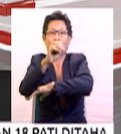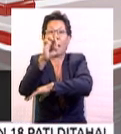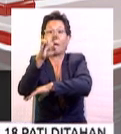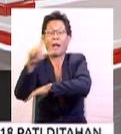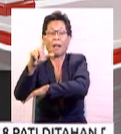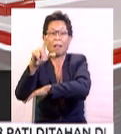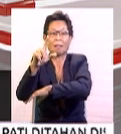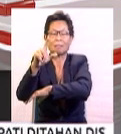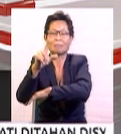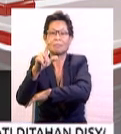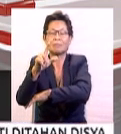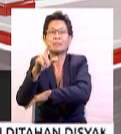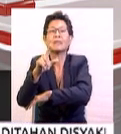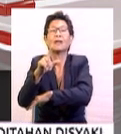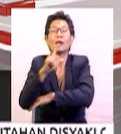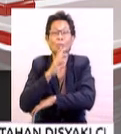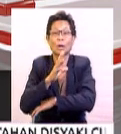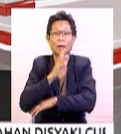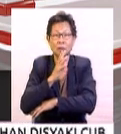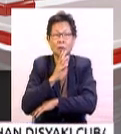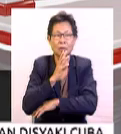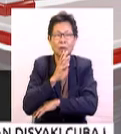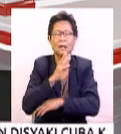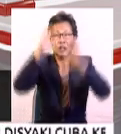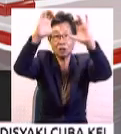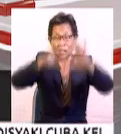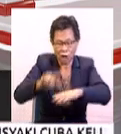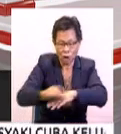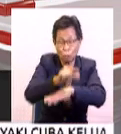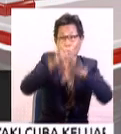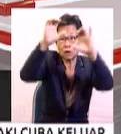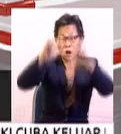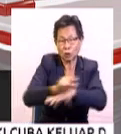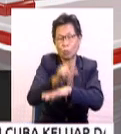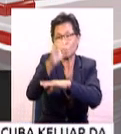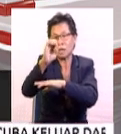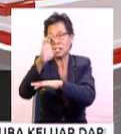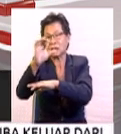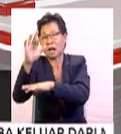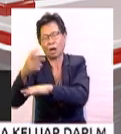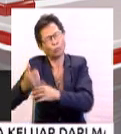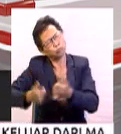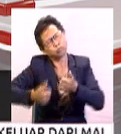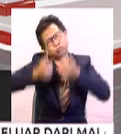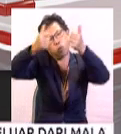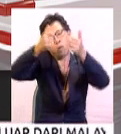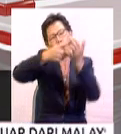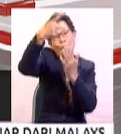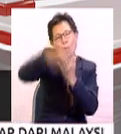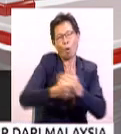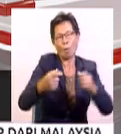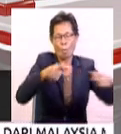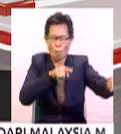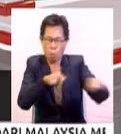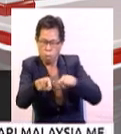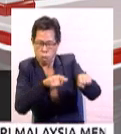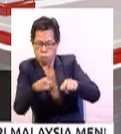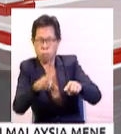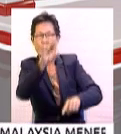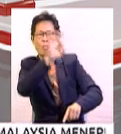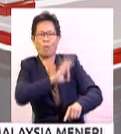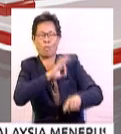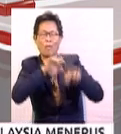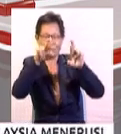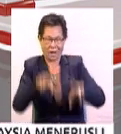Darwis Abdul Razak menghuraikan pendekatan yang digunapakai supaya ECRL unggul sebagai projek berdaya saing yang